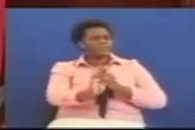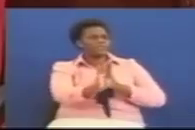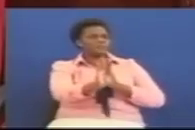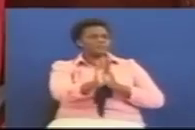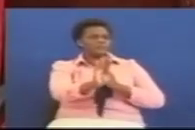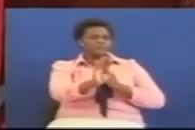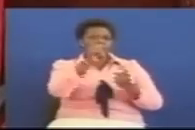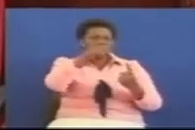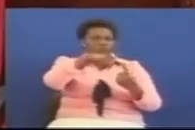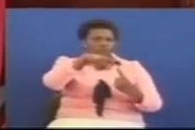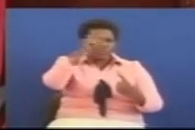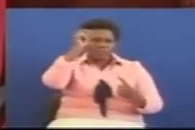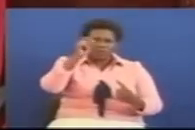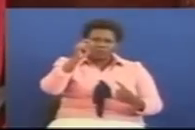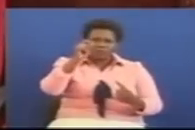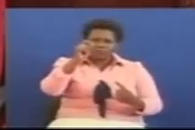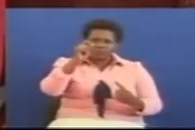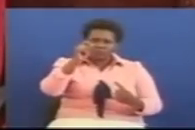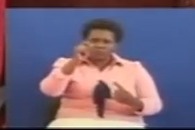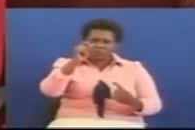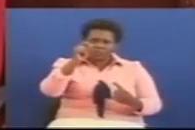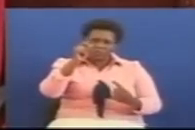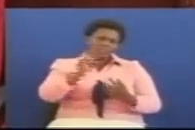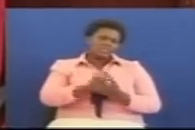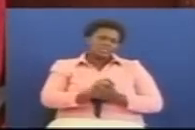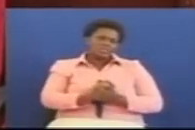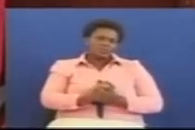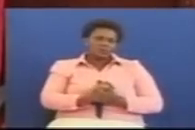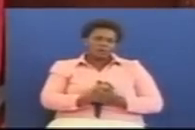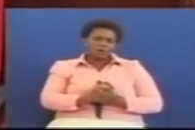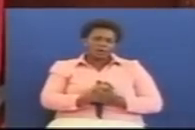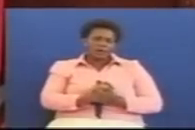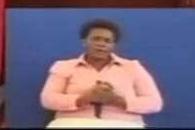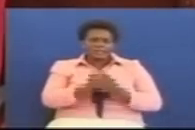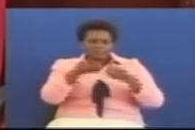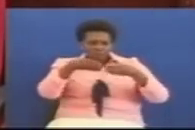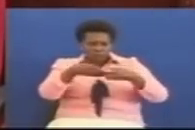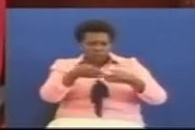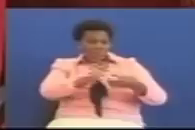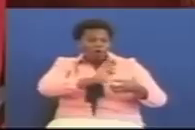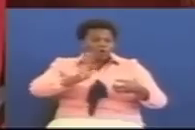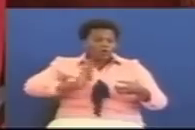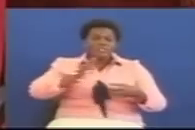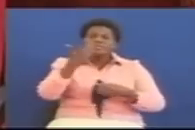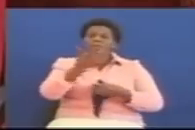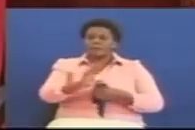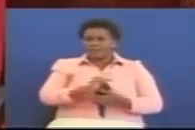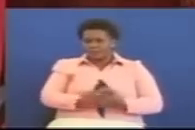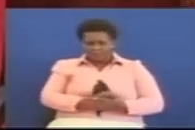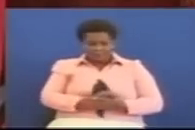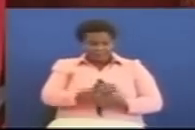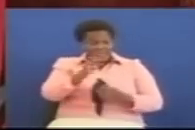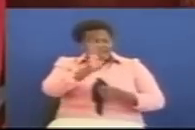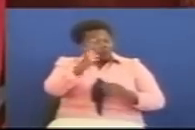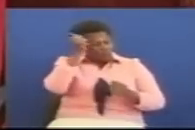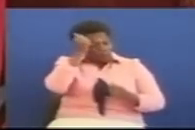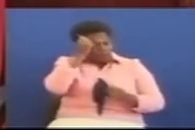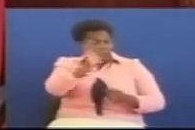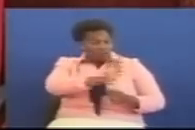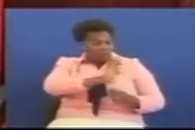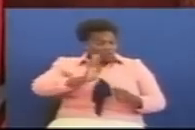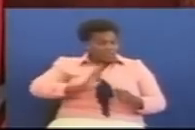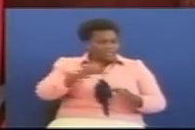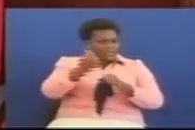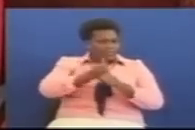chombo cha maji kinachoitwa Kaviwasu pale Karatu ambacho kimetoa huduma hiyo kwa zaidi ya miaka 20. Je, Mheshimiwa Waziri, ni halali